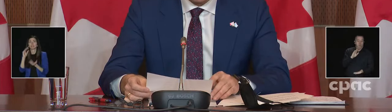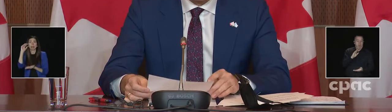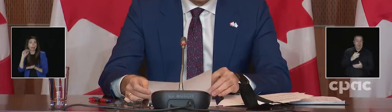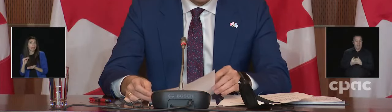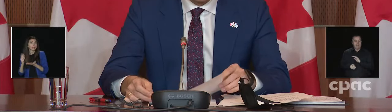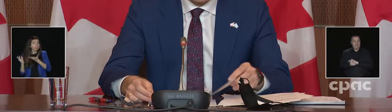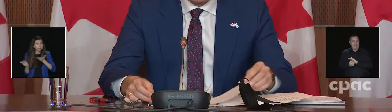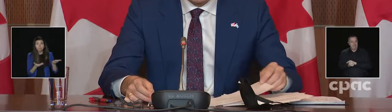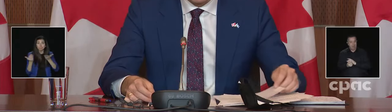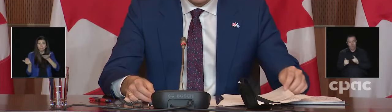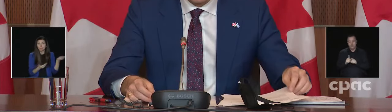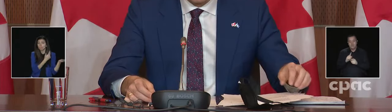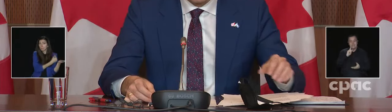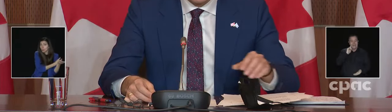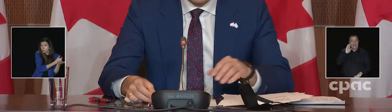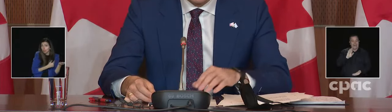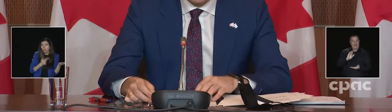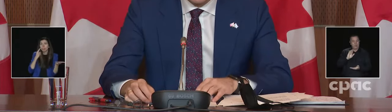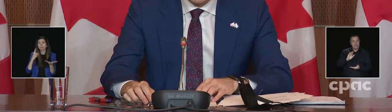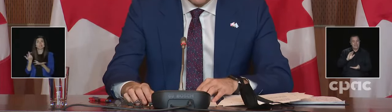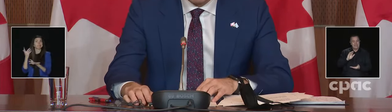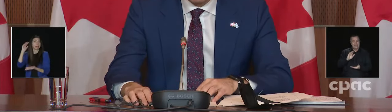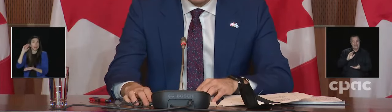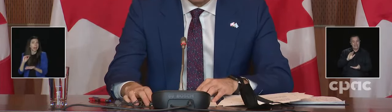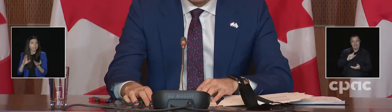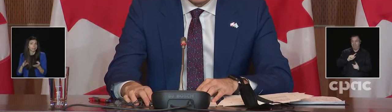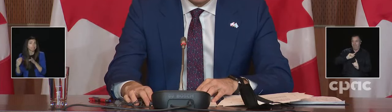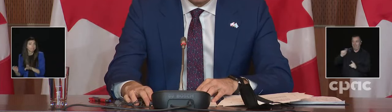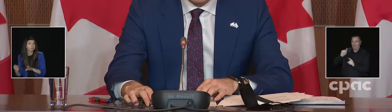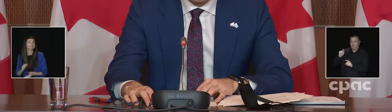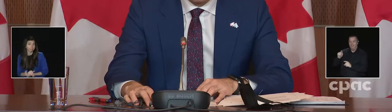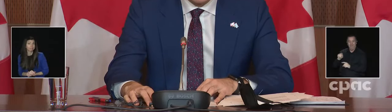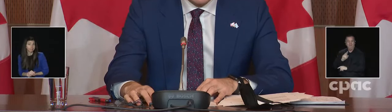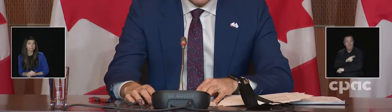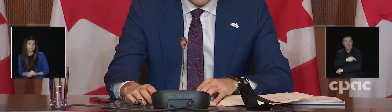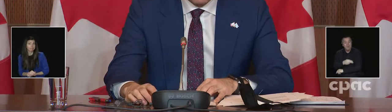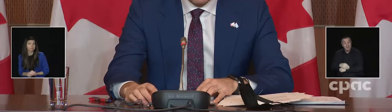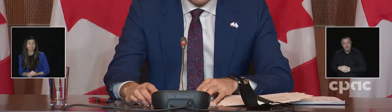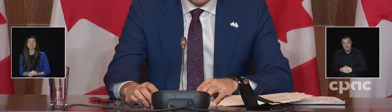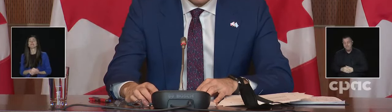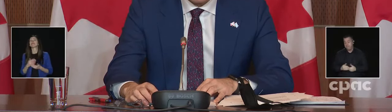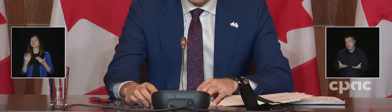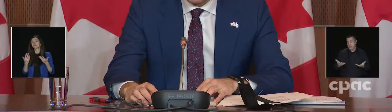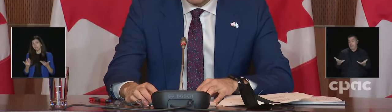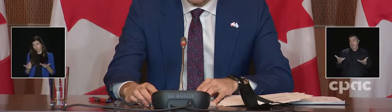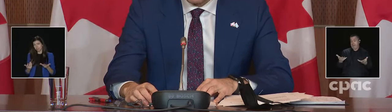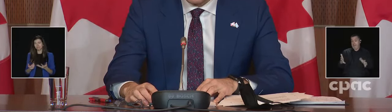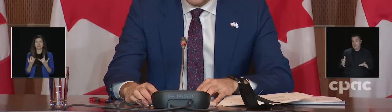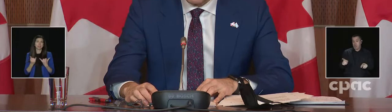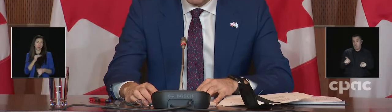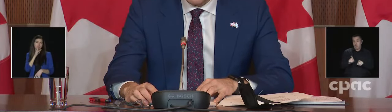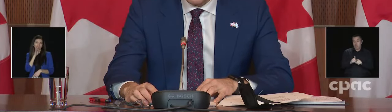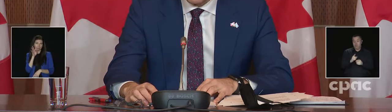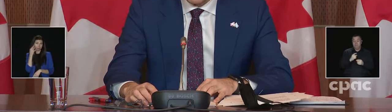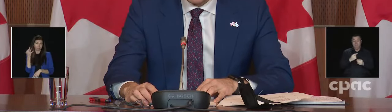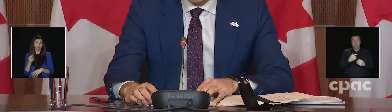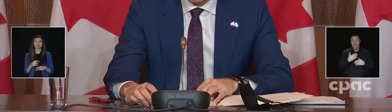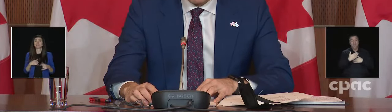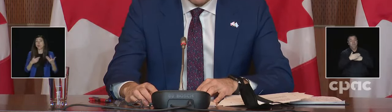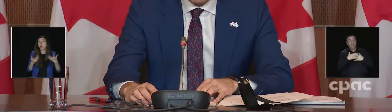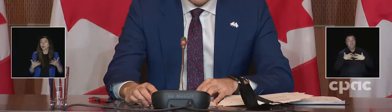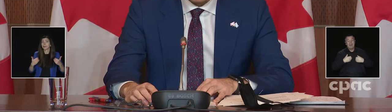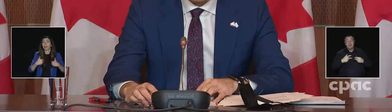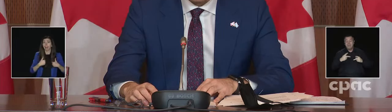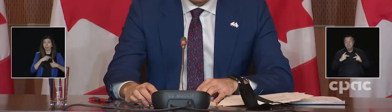systems and healthcare workers. En plus des outils que nous avons déjà, tels que les mesures de santé publique,